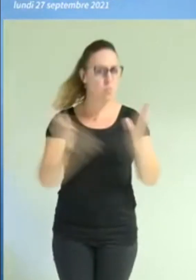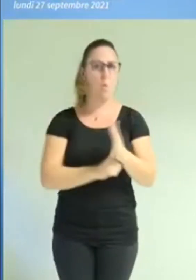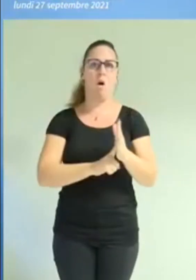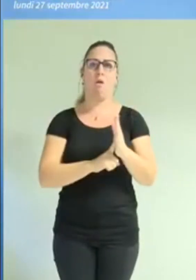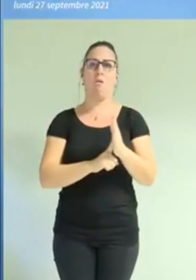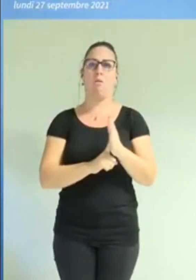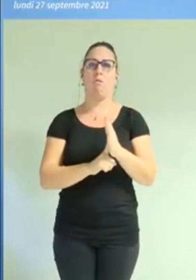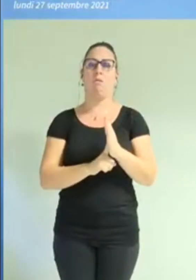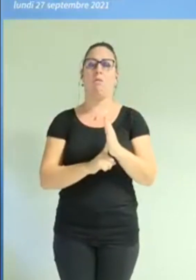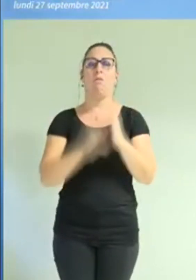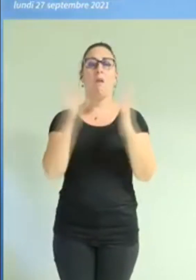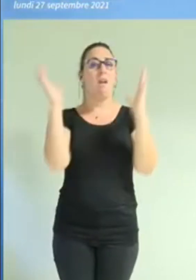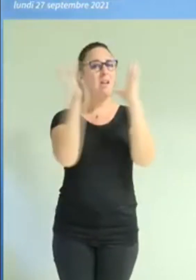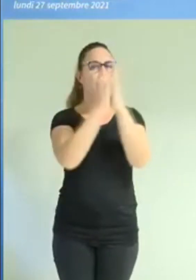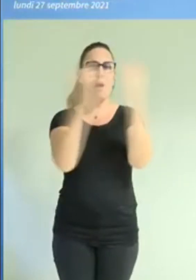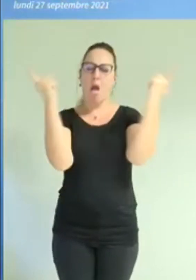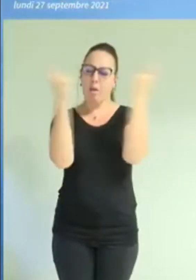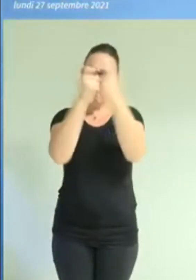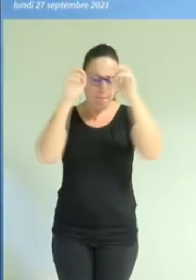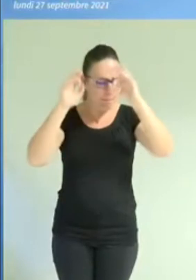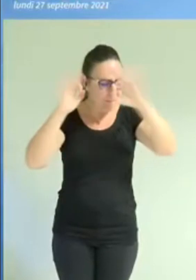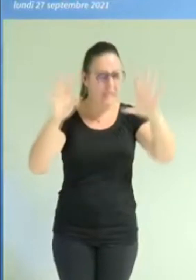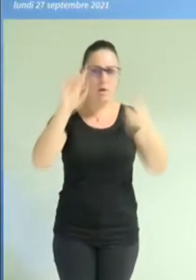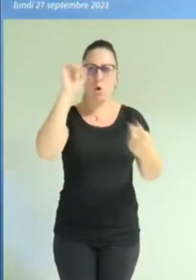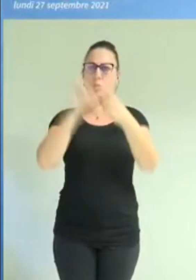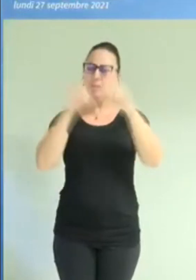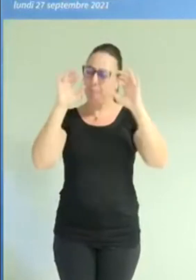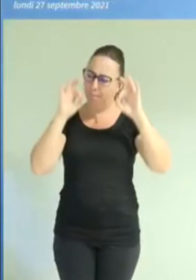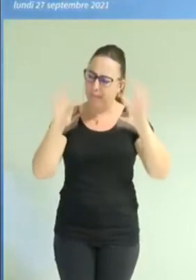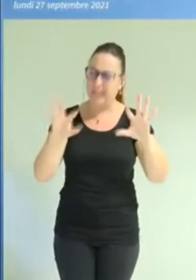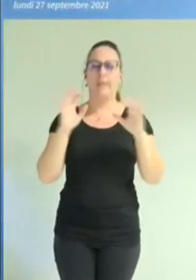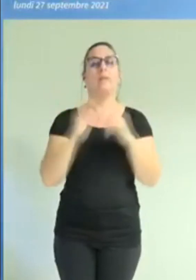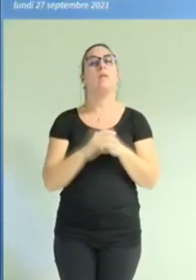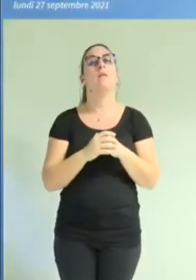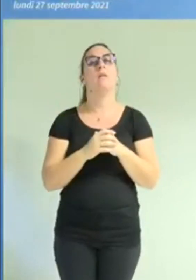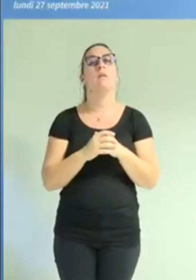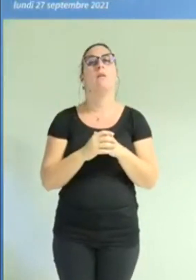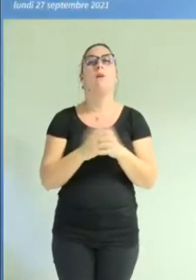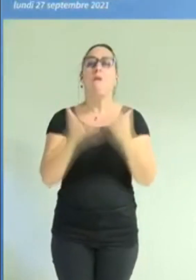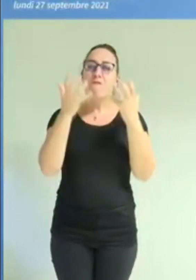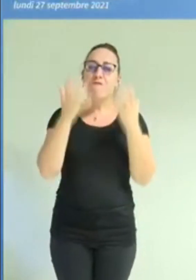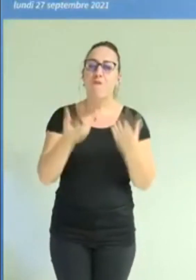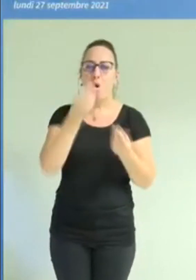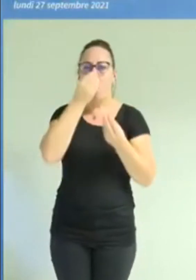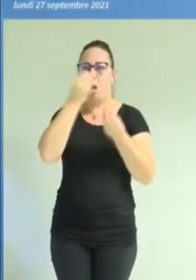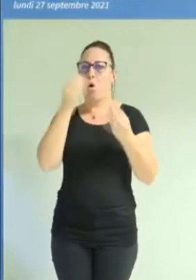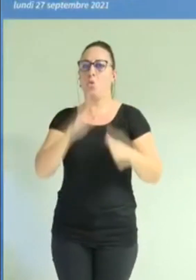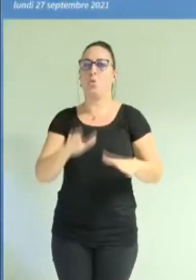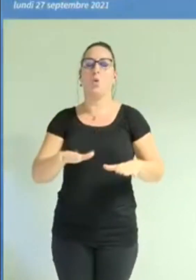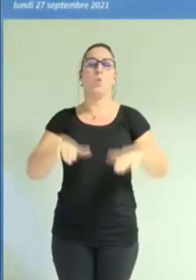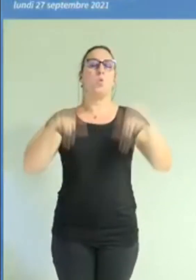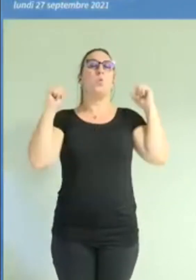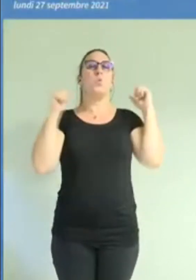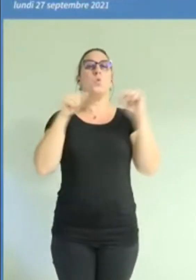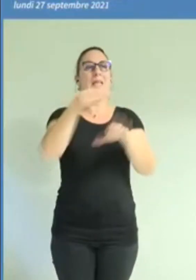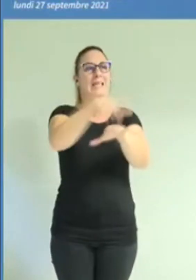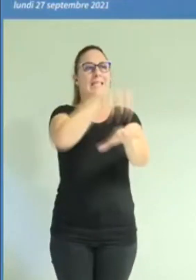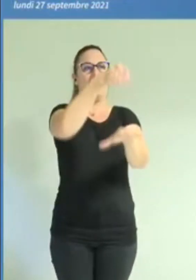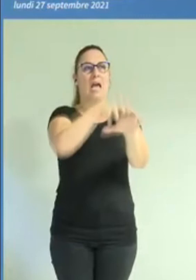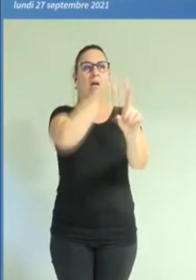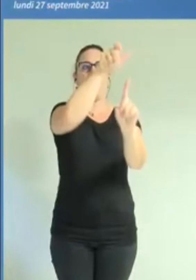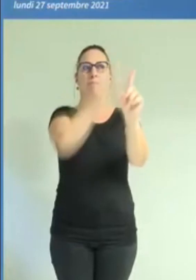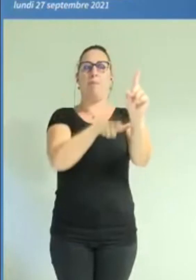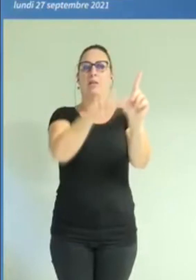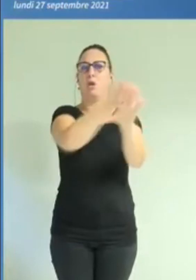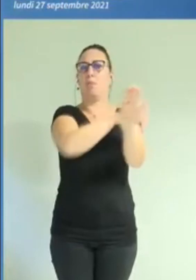rentre dans le cadre de la délibération, qui rentre dans le cadre de vos objectifs, qui consiste à vous demander de renoncer, à demander au préfet de l'Isère le recours à la force